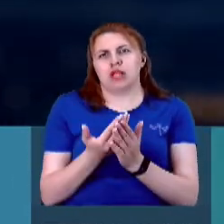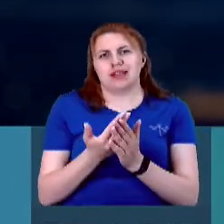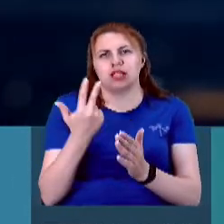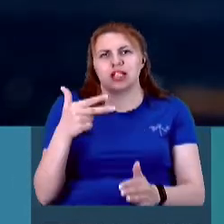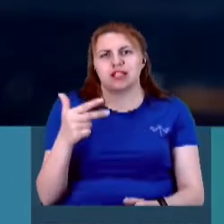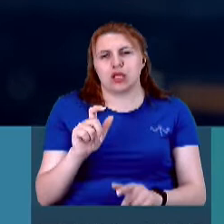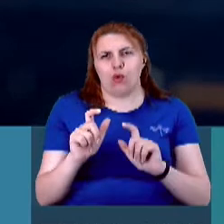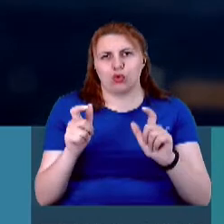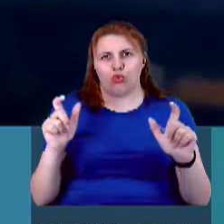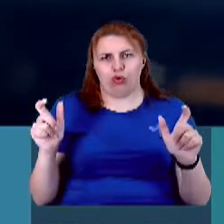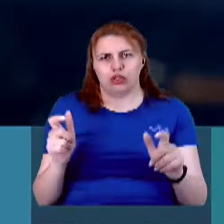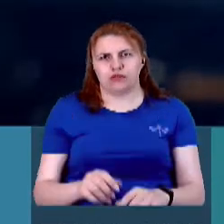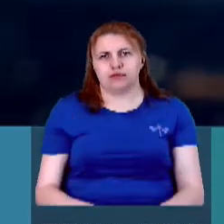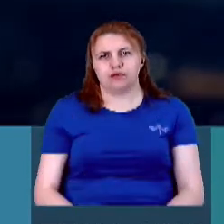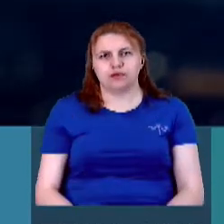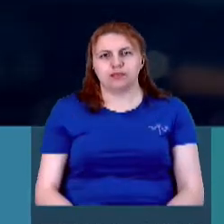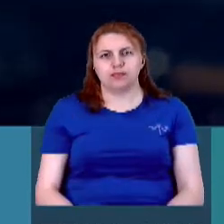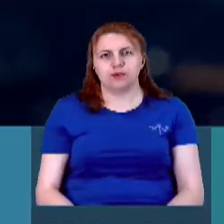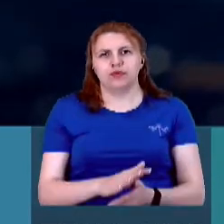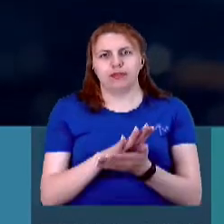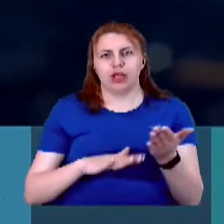осколків. Далі будемо говорити з